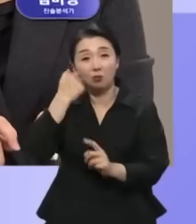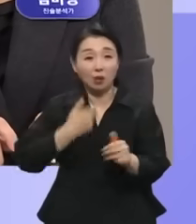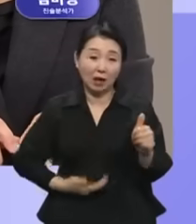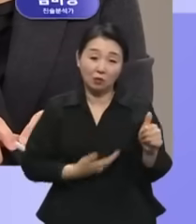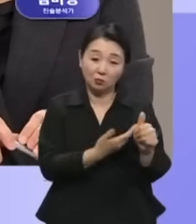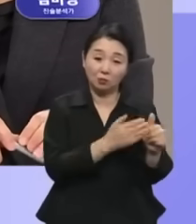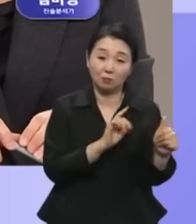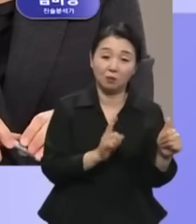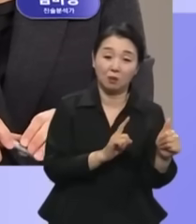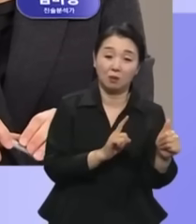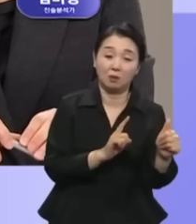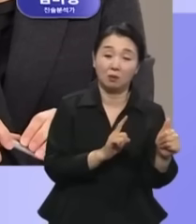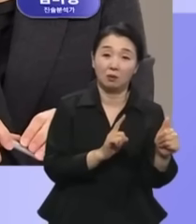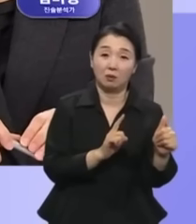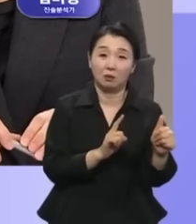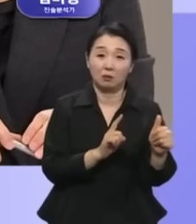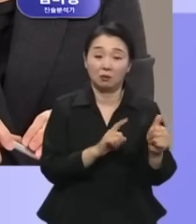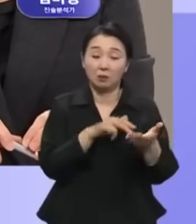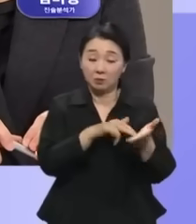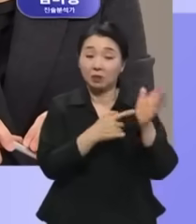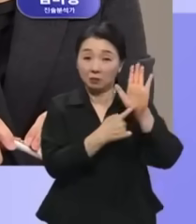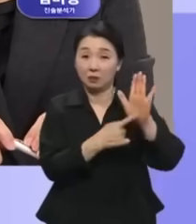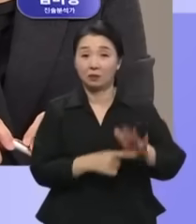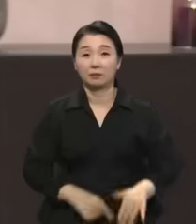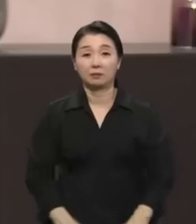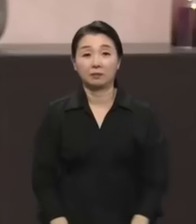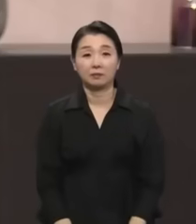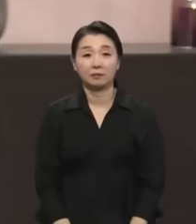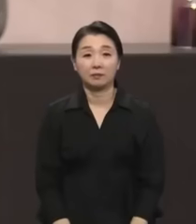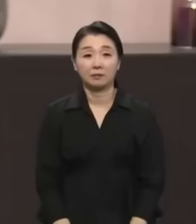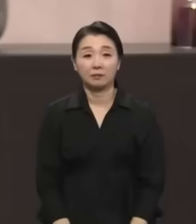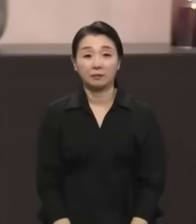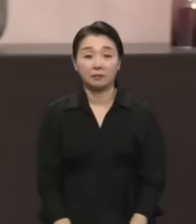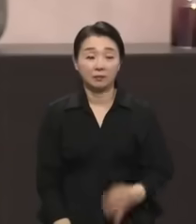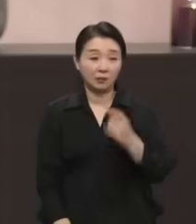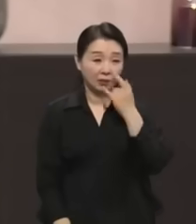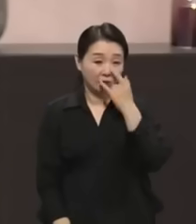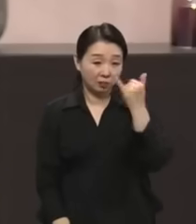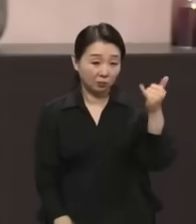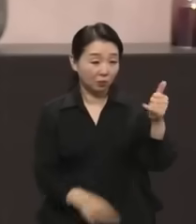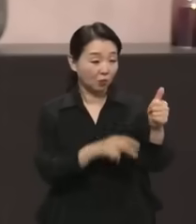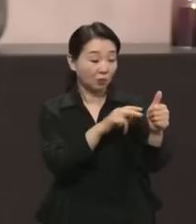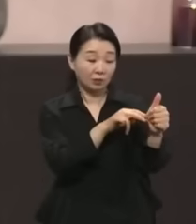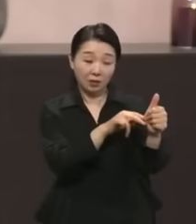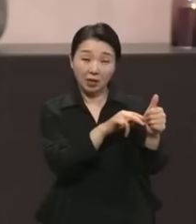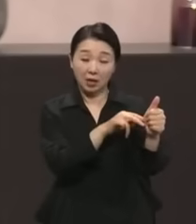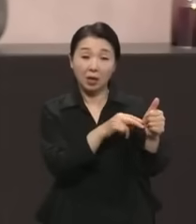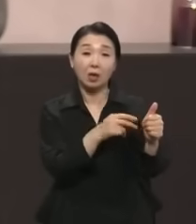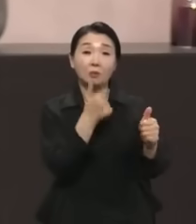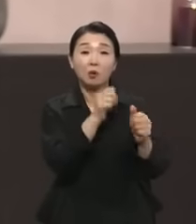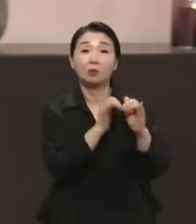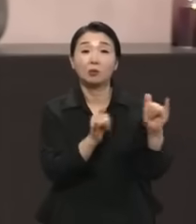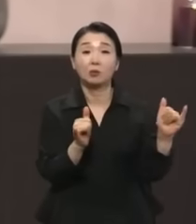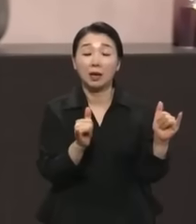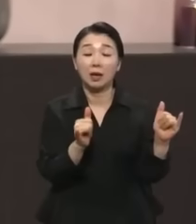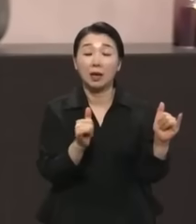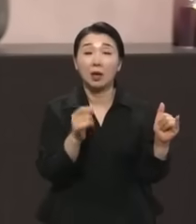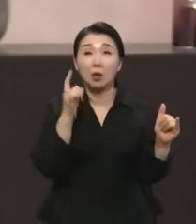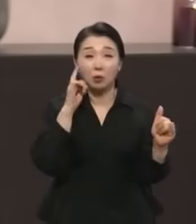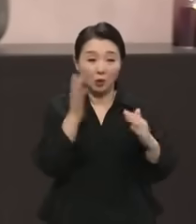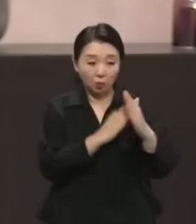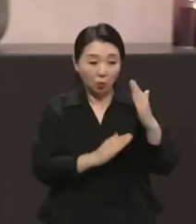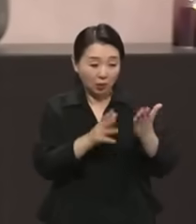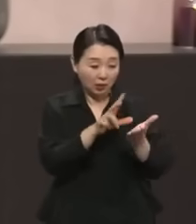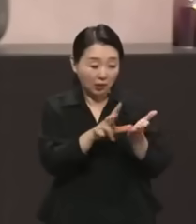논란이 많았잖아요 이것에 대해서도 입장을 밝혔어요네 일단은이 학부모는 이제 변호사이 사람은 어쨌든 공개된 자료를